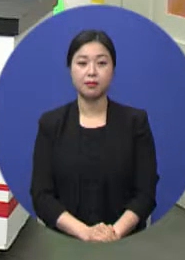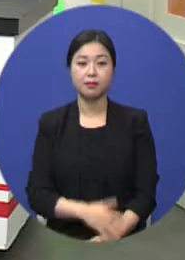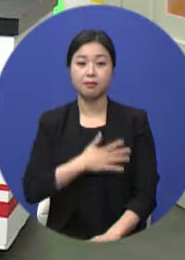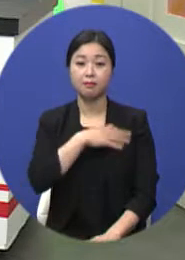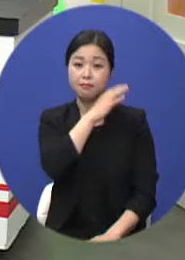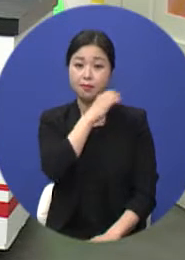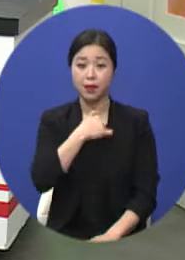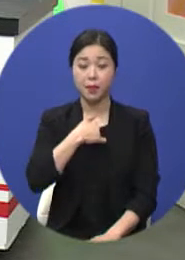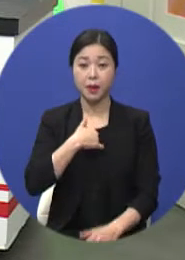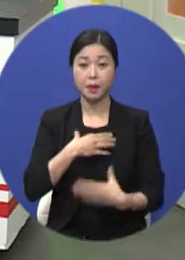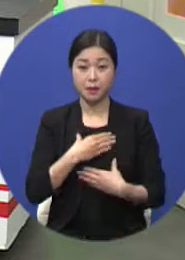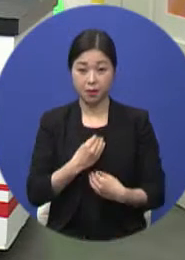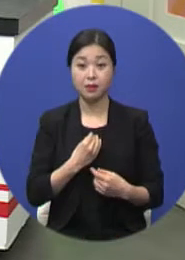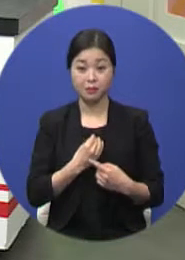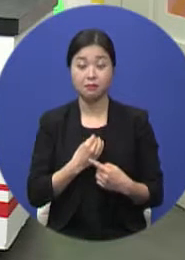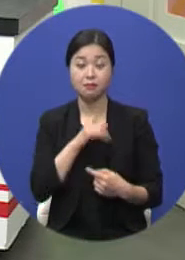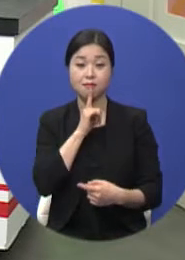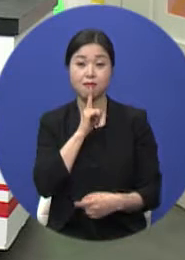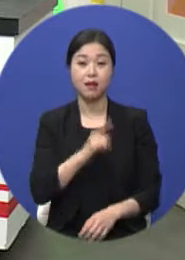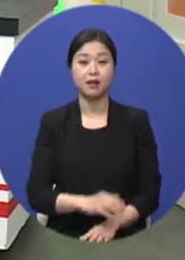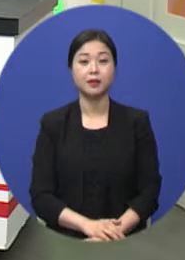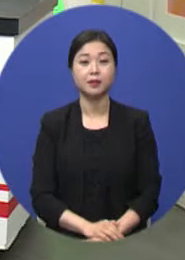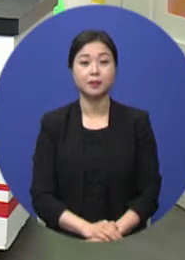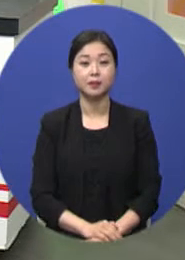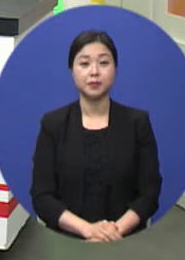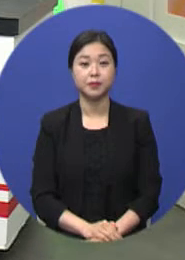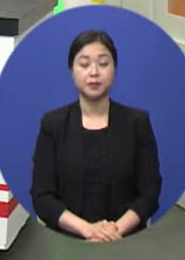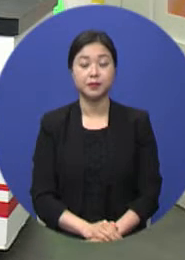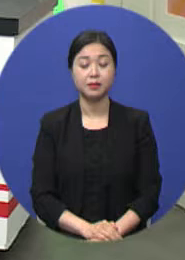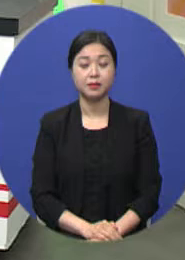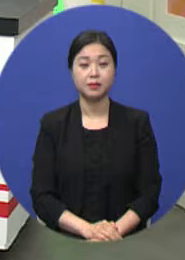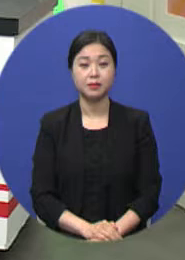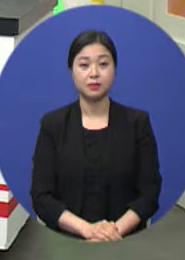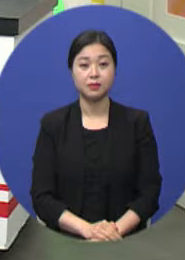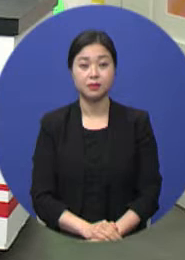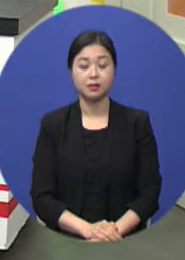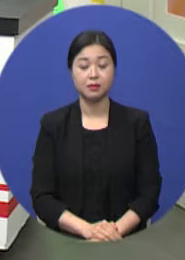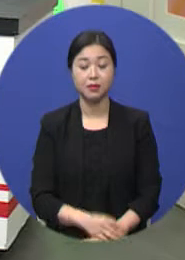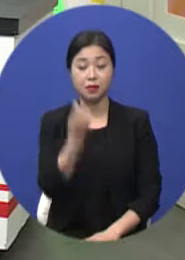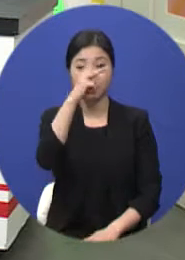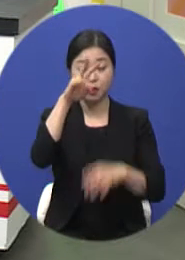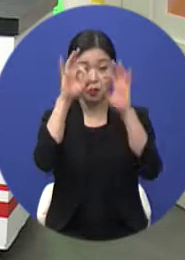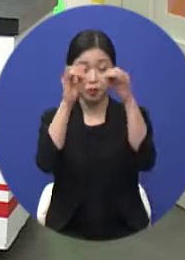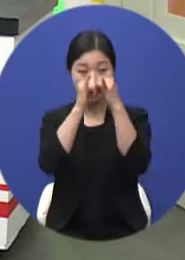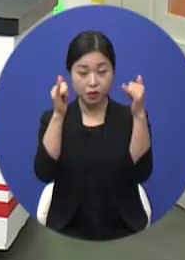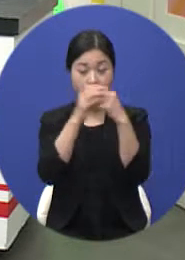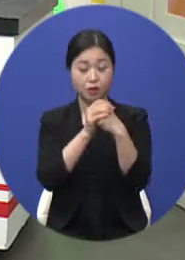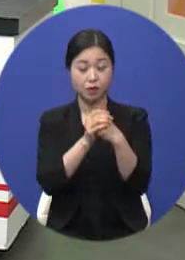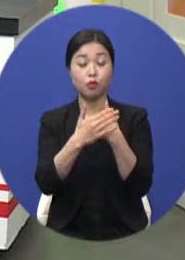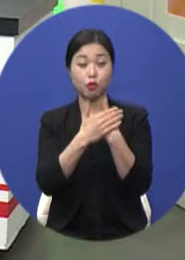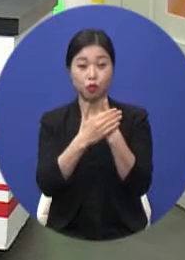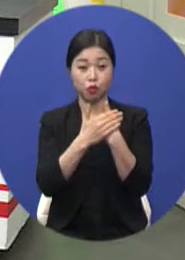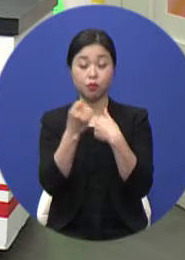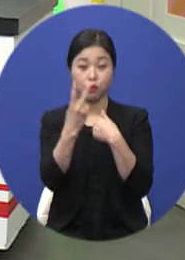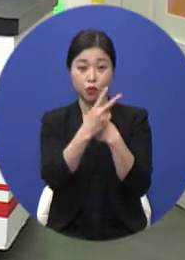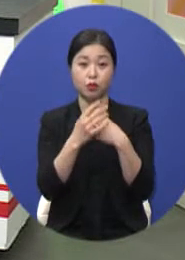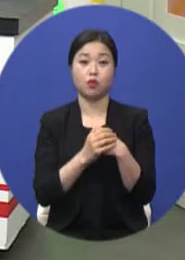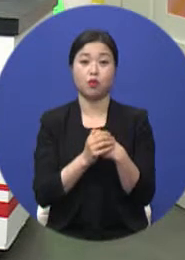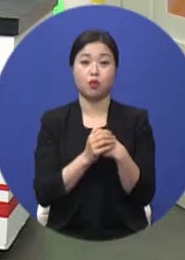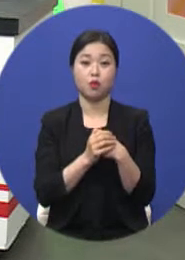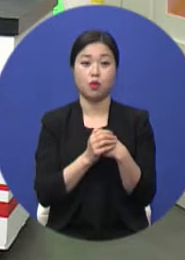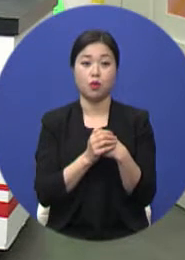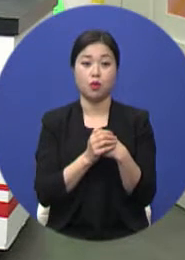좀 마음 편하게 좀 말씀. 아, 편안하게 하세요. 그게 이제 시청자분들에게도 도움이 되고 우리 전화 주신 상담 저기